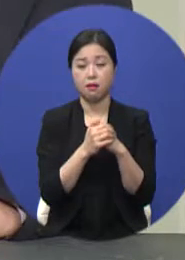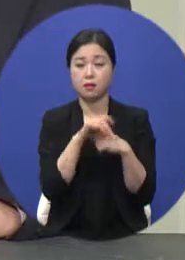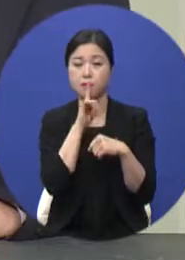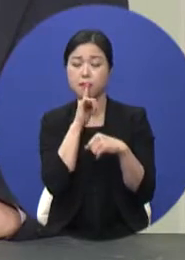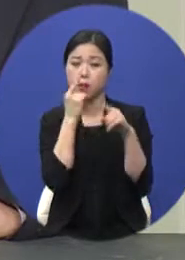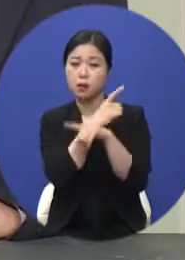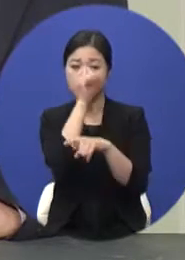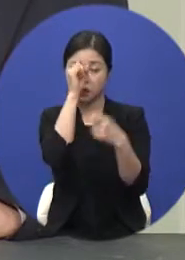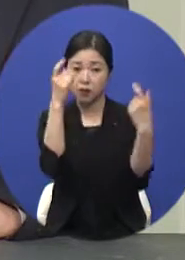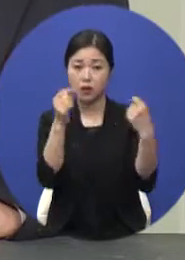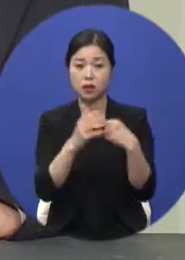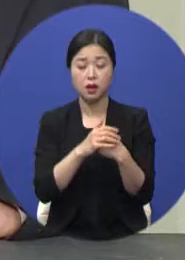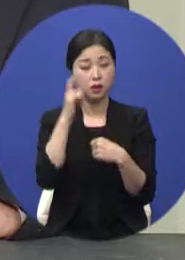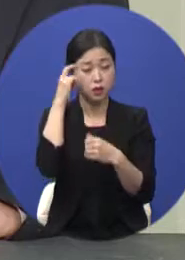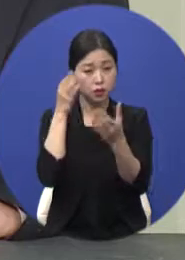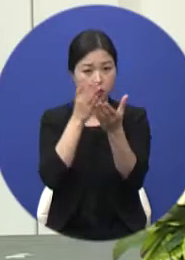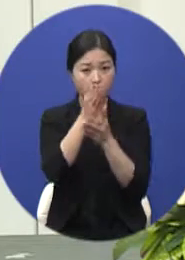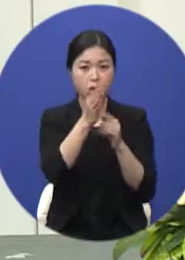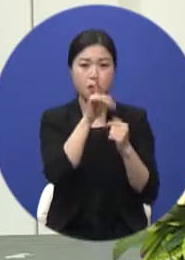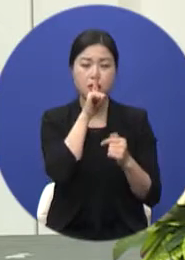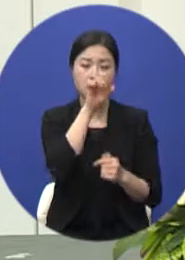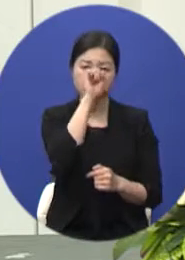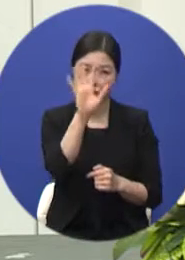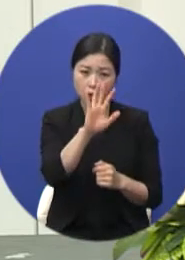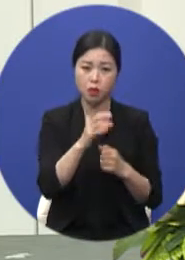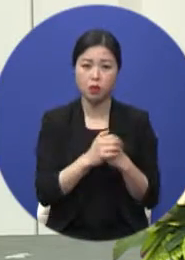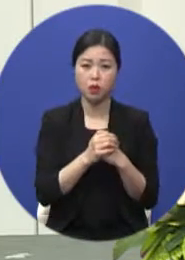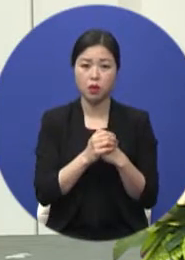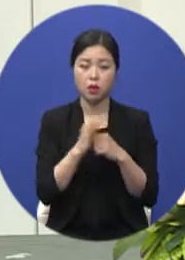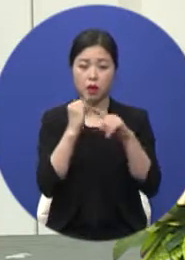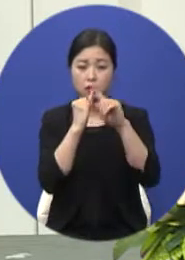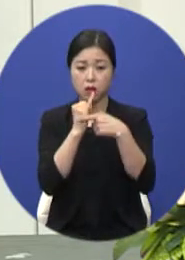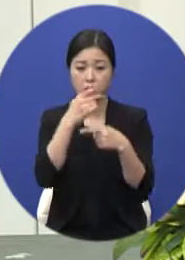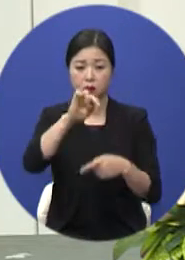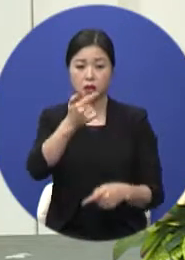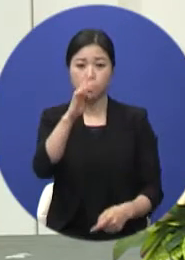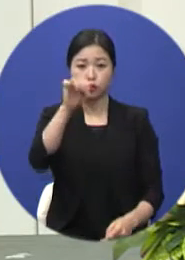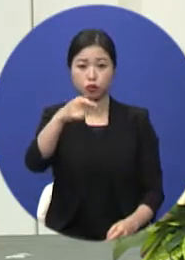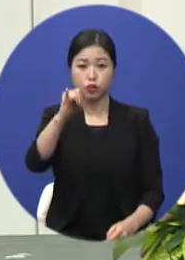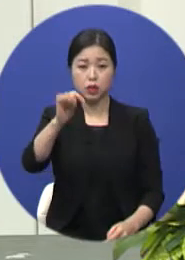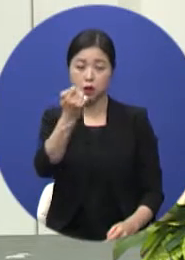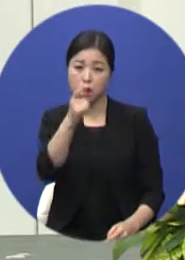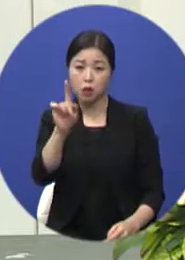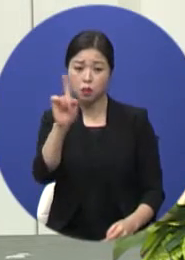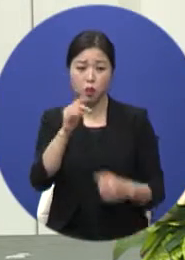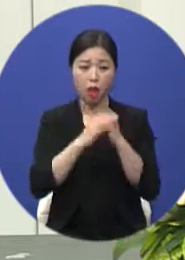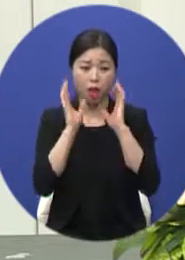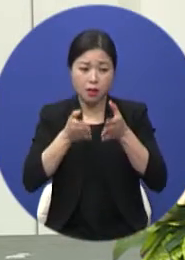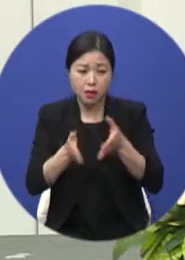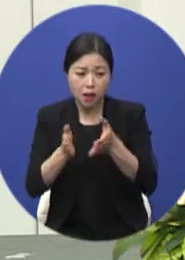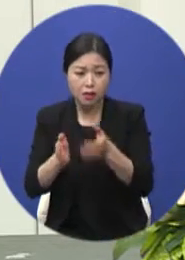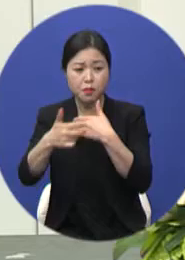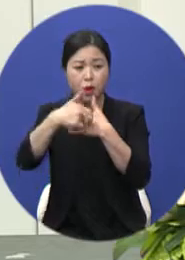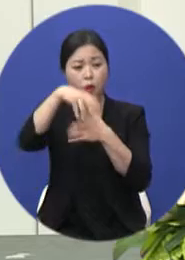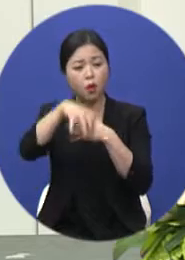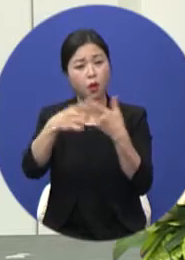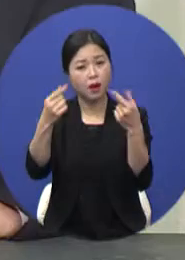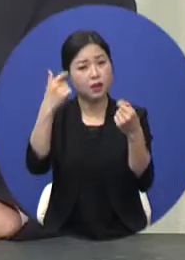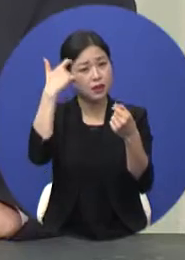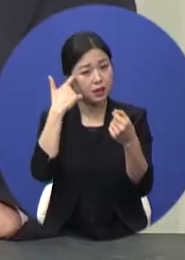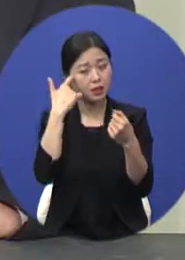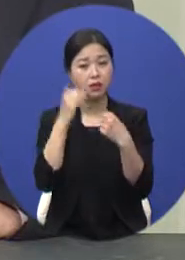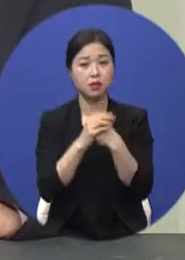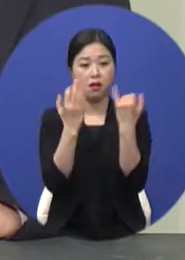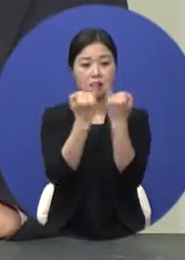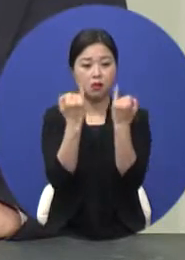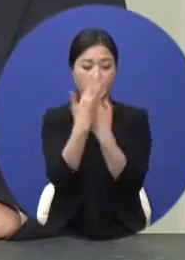그러니까 정신과라는 것도 네. 좀 안 좋지만 산부인과 하면 산부인과 하면 진짜 애만 나러 가는 거 같고 그러니까 여성 건강